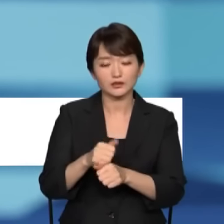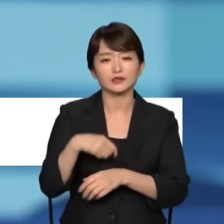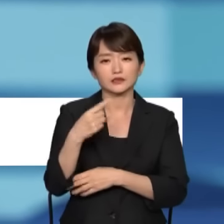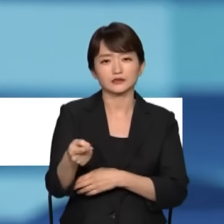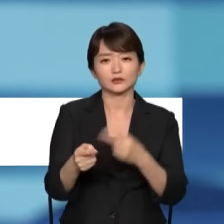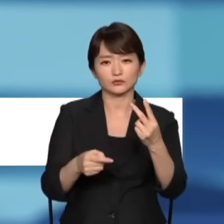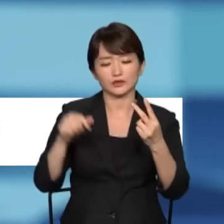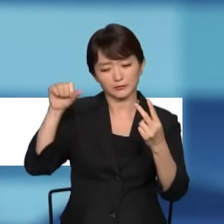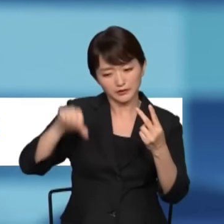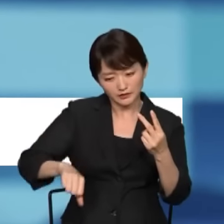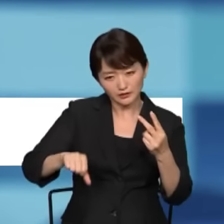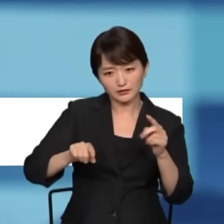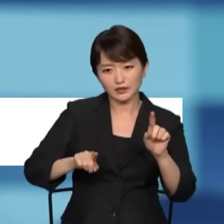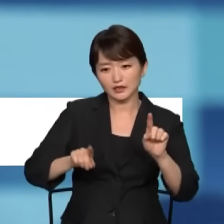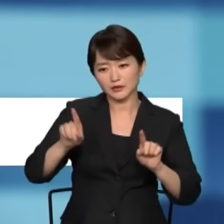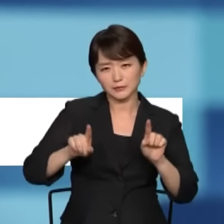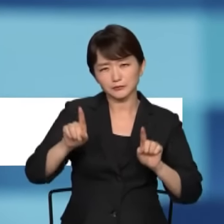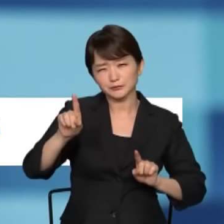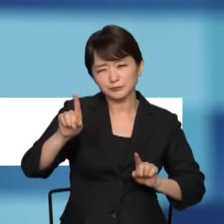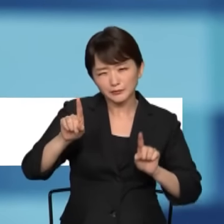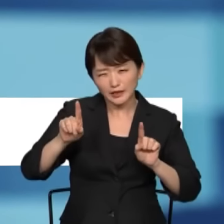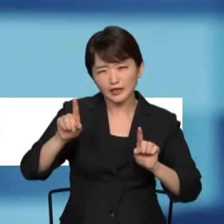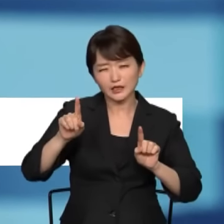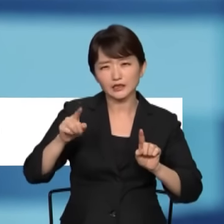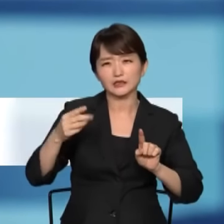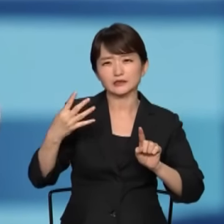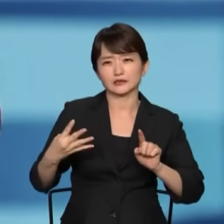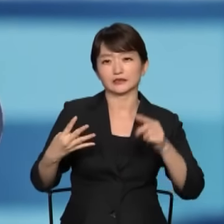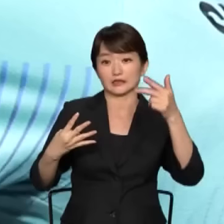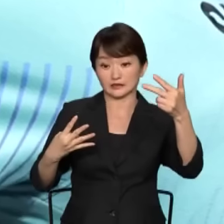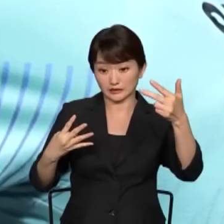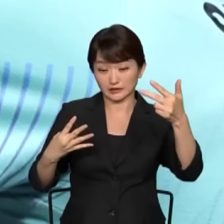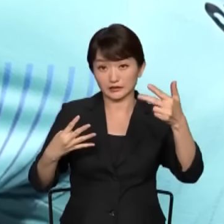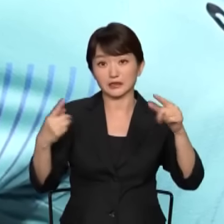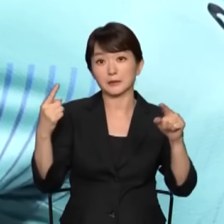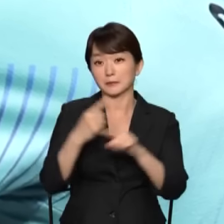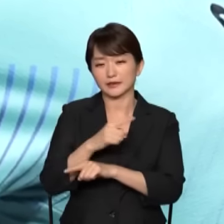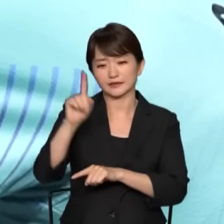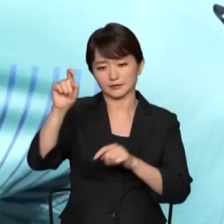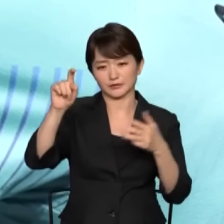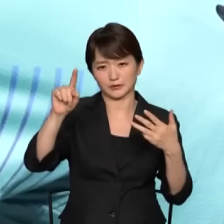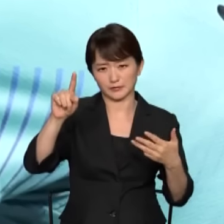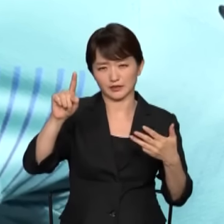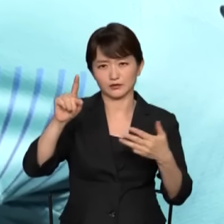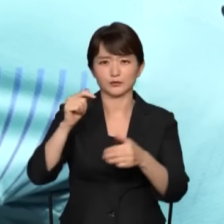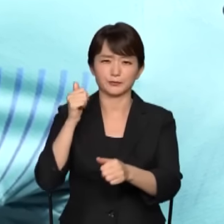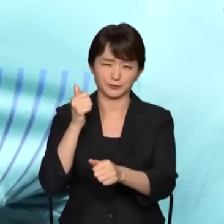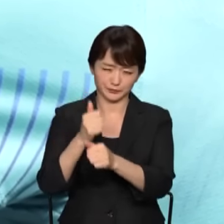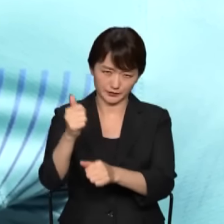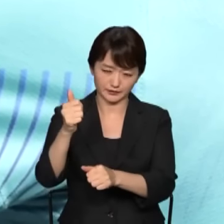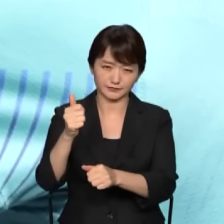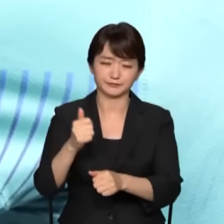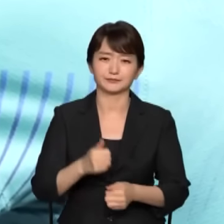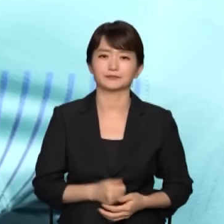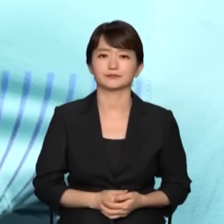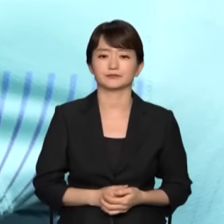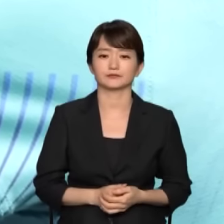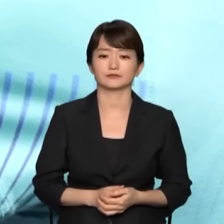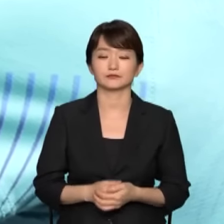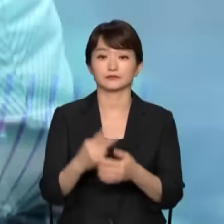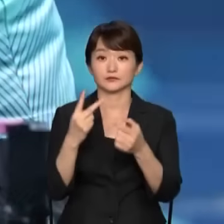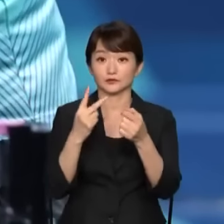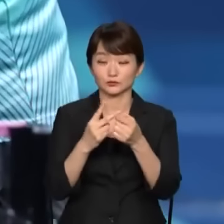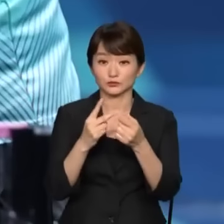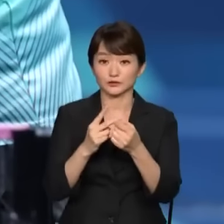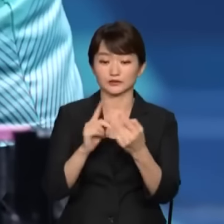했지만 마지막 게임에서 4-7로 뒤지다 11-8로 역전해낸 끈기로 소중한 선취점을 따냈습니다. 이어진 두